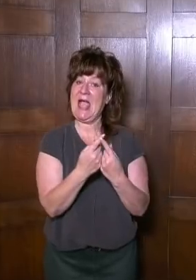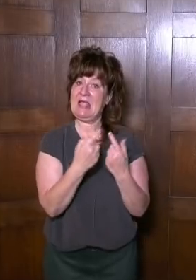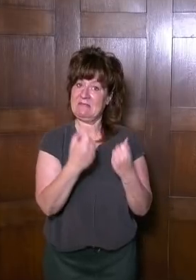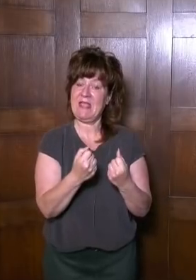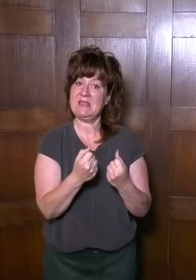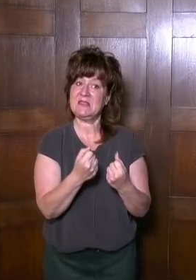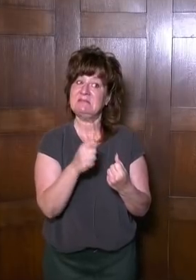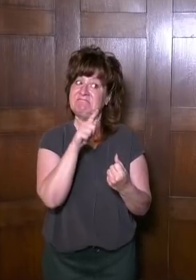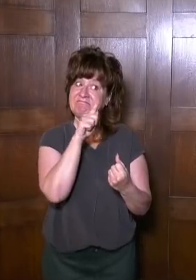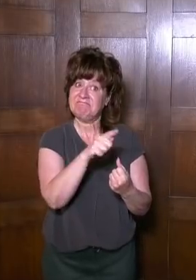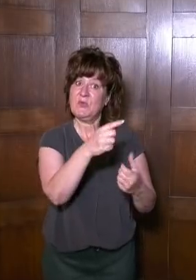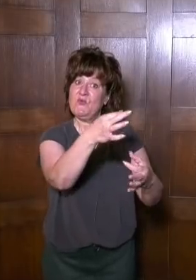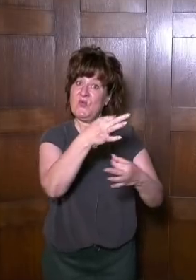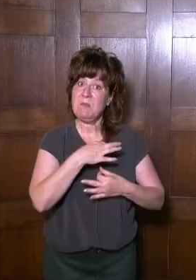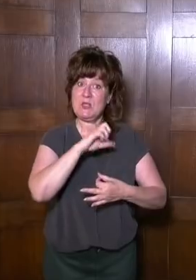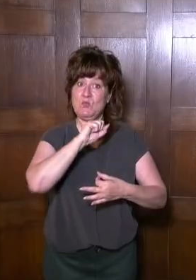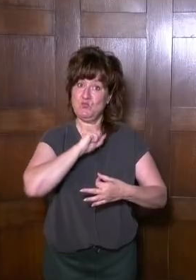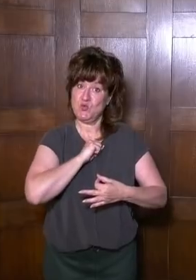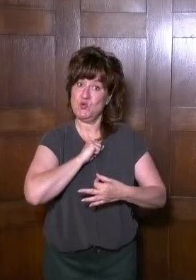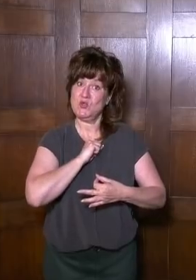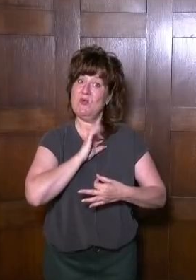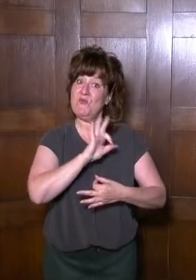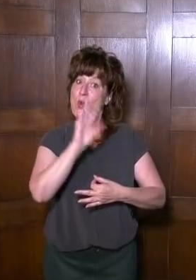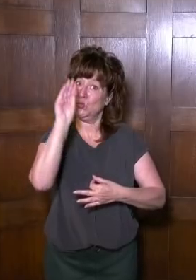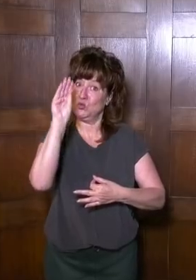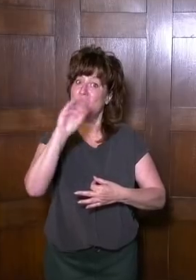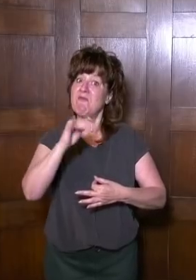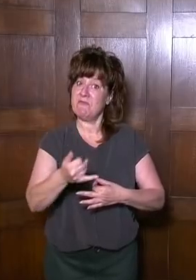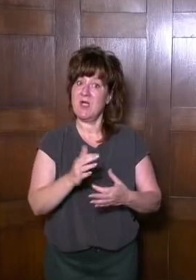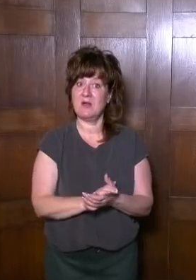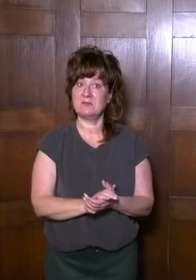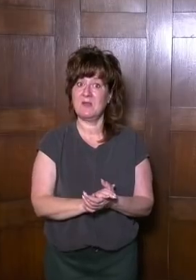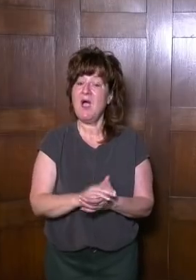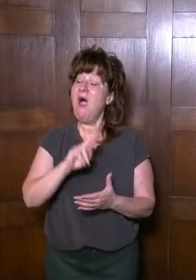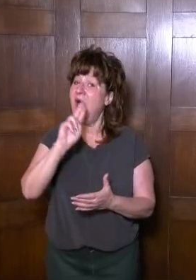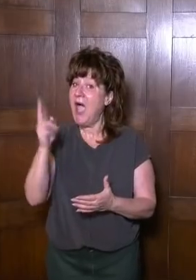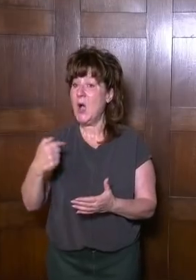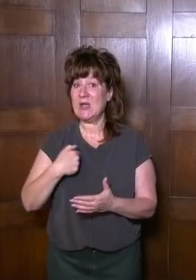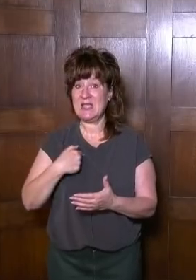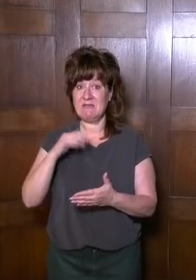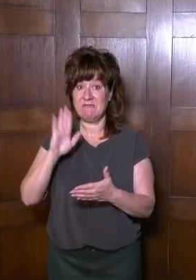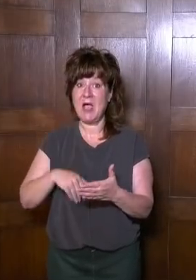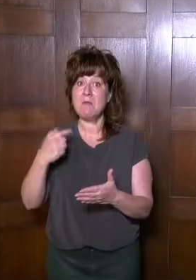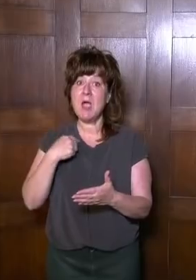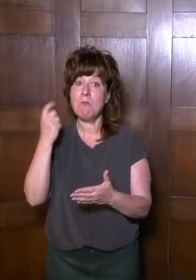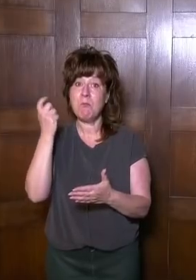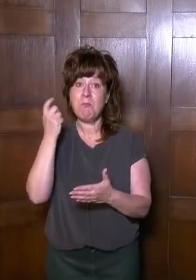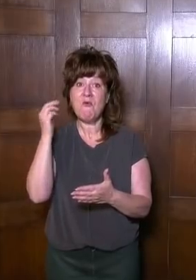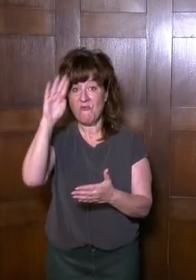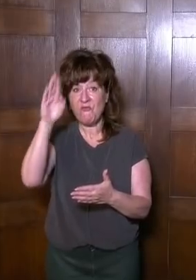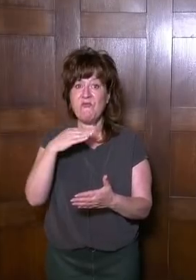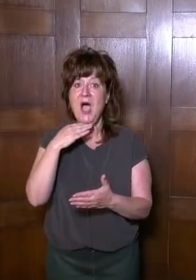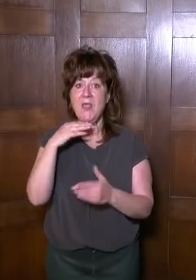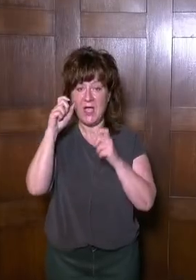auch Mut für die Zukunft. Es gab auch bei mir den Fall, mein Vater liegt im Wachkoma, er hat auch